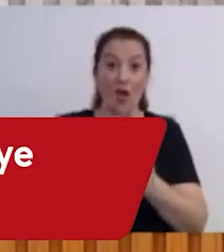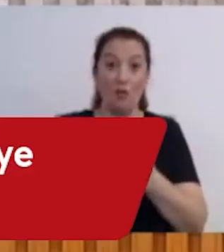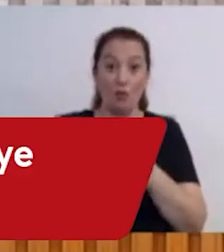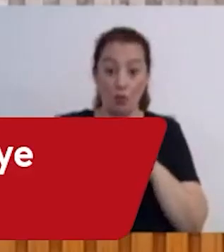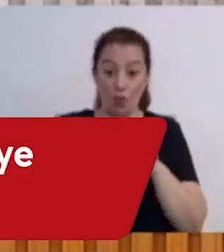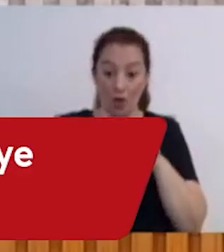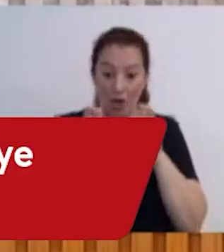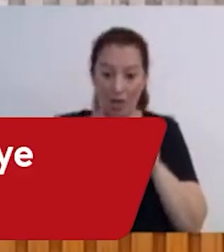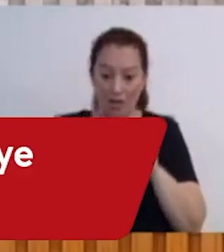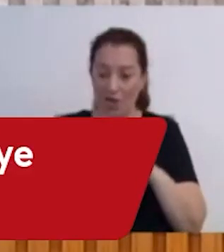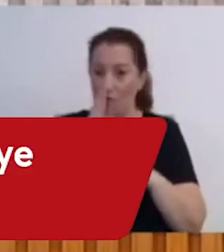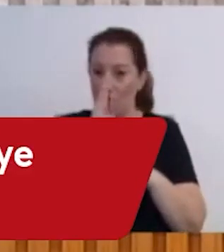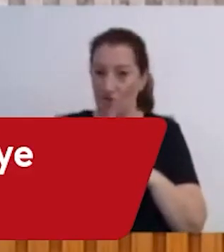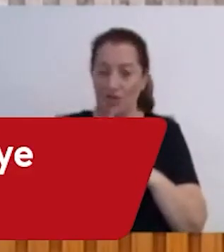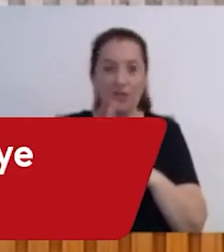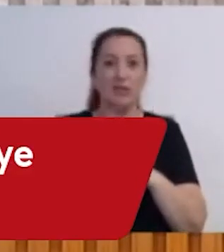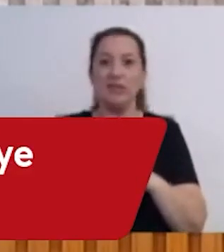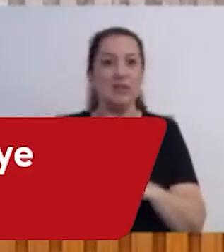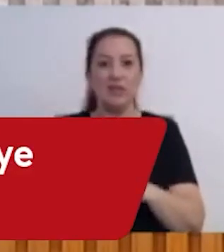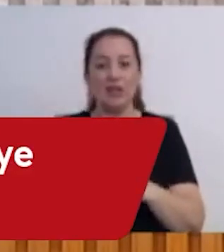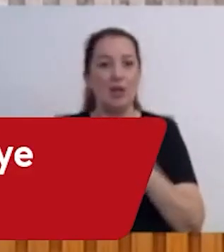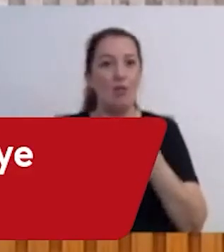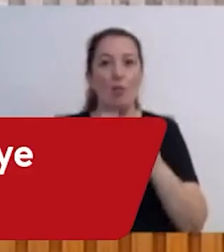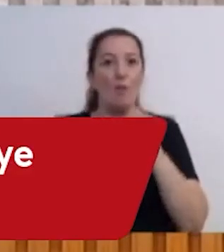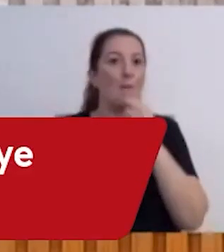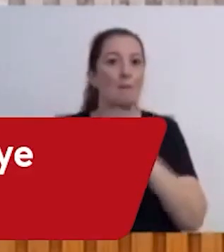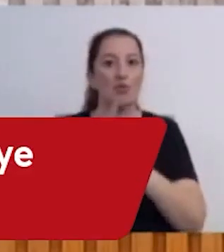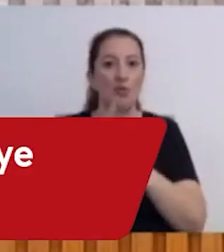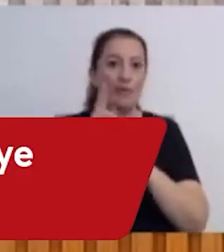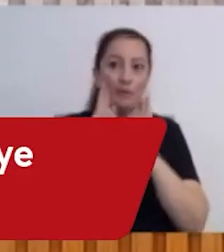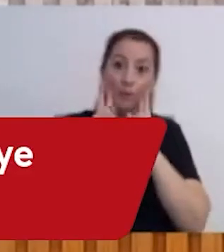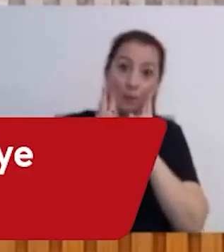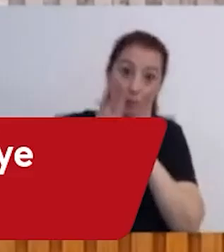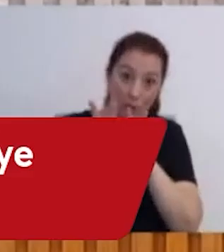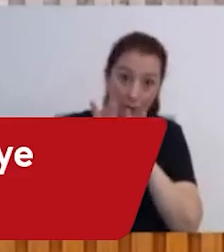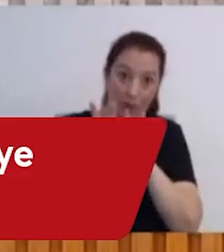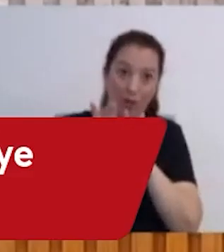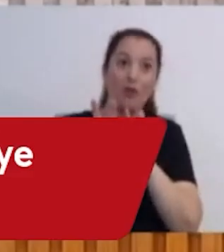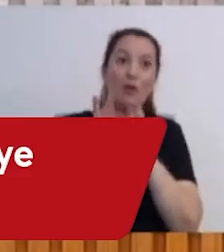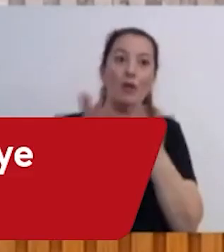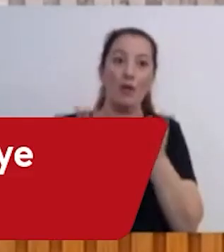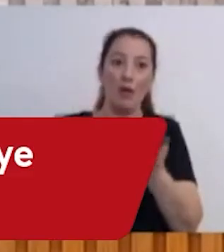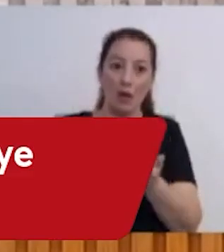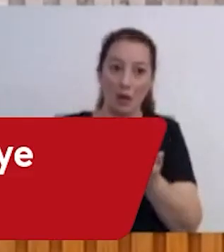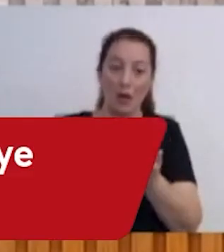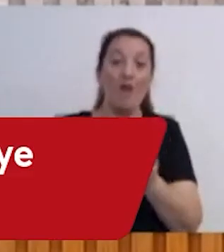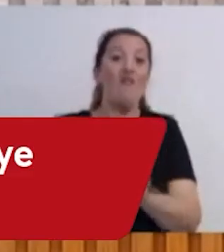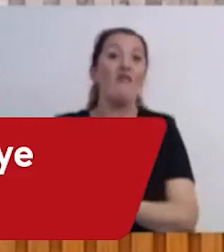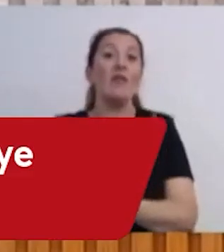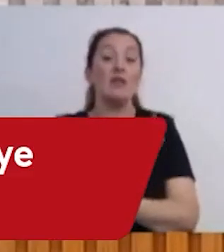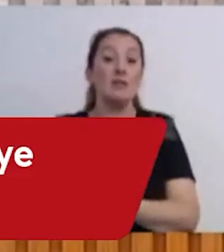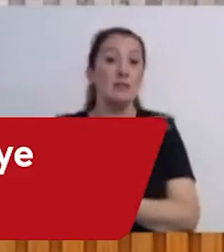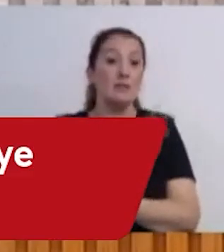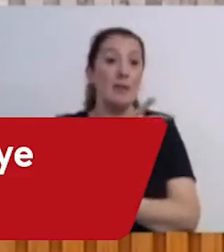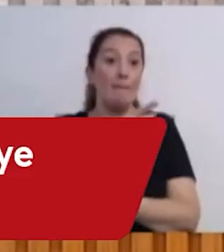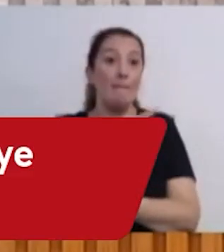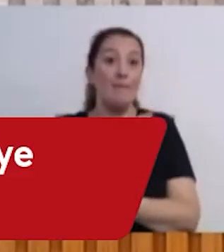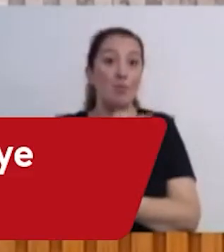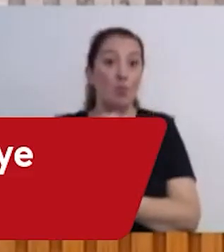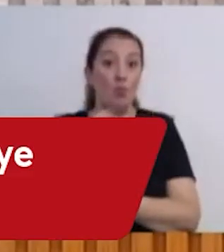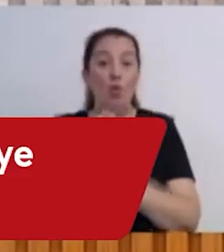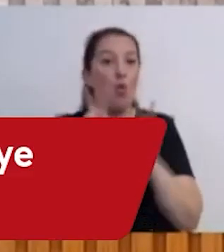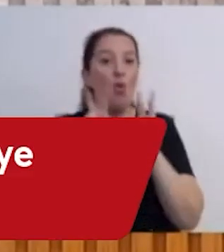burada ciddi sıkıntılar yarattığını görüyorum ve vatandaşlarımızdan bize bunlarla